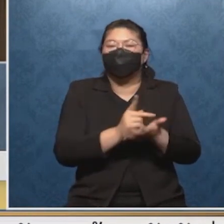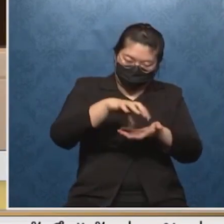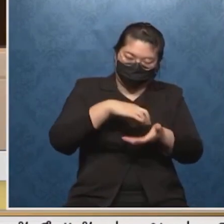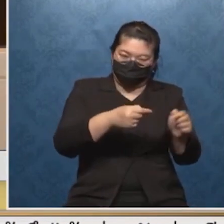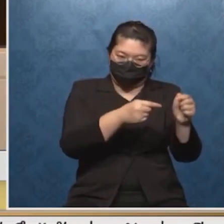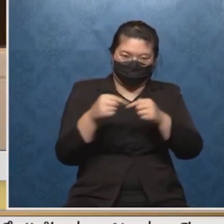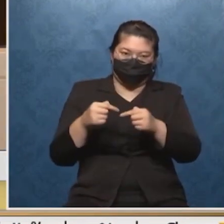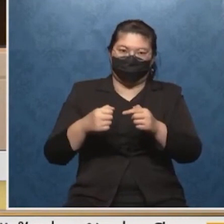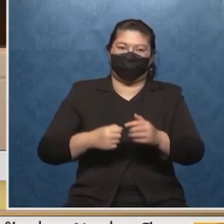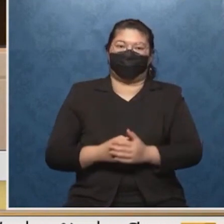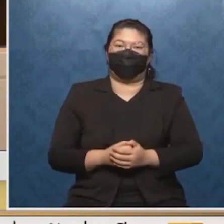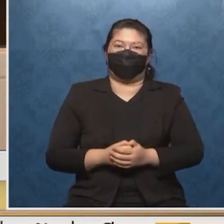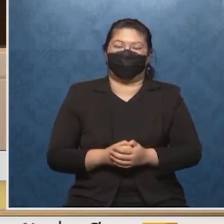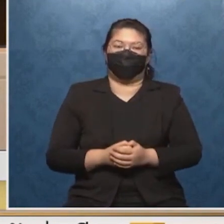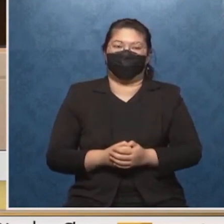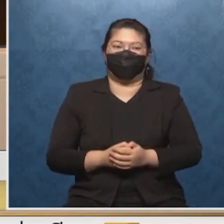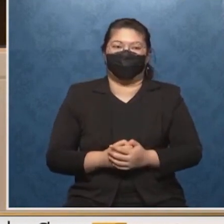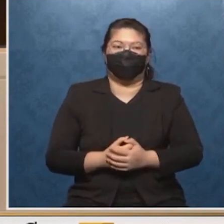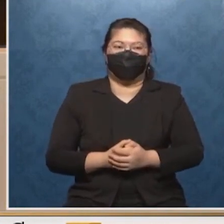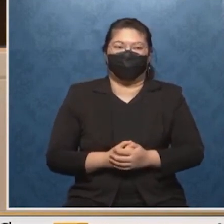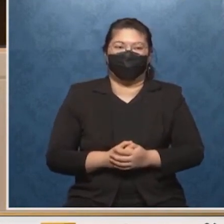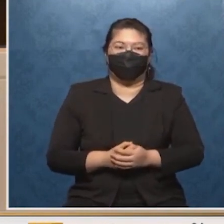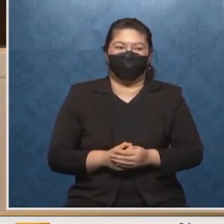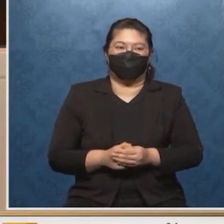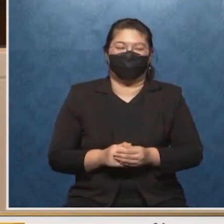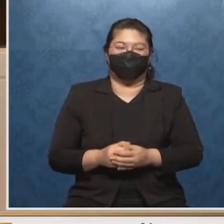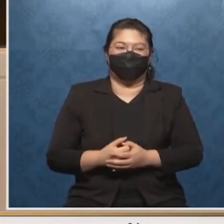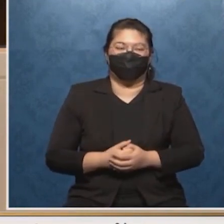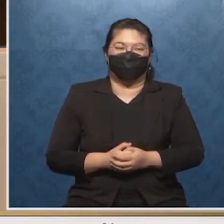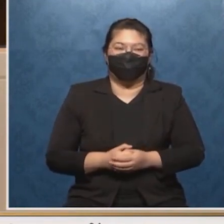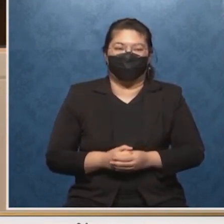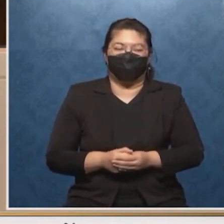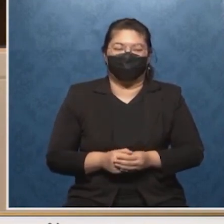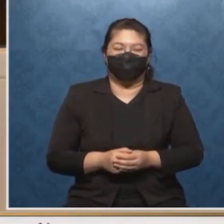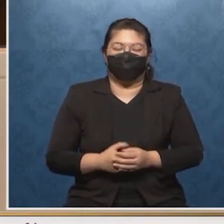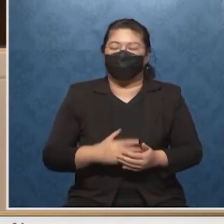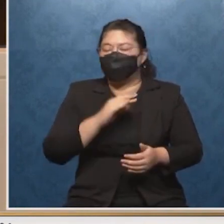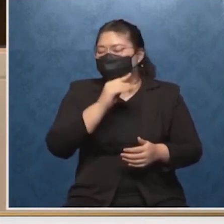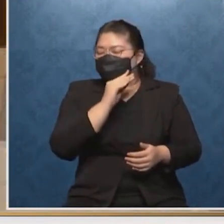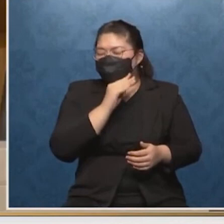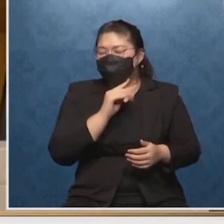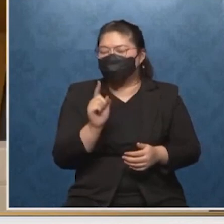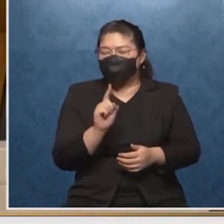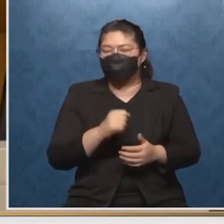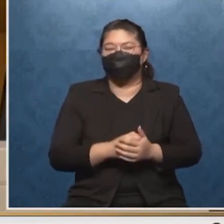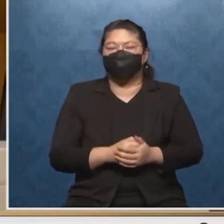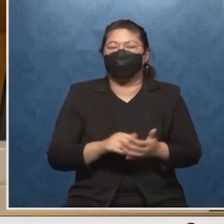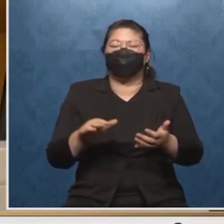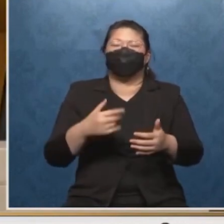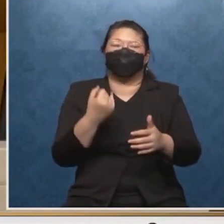หรอก ก็อย่างที่ที่ท่านประธานกล่าวมาสักครู่นะครับผมก็ถ้าอะไรที่มันไม่ดีขอโทษ